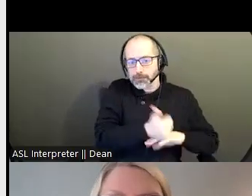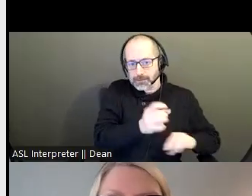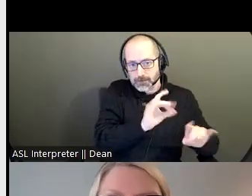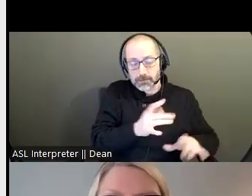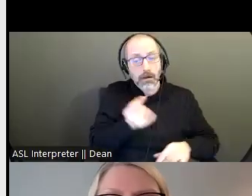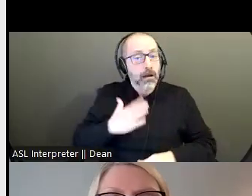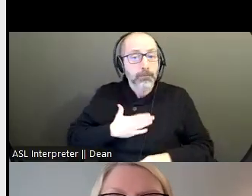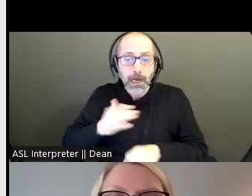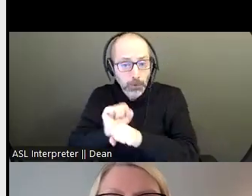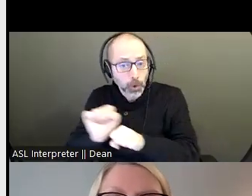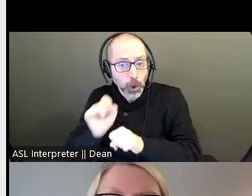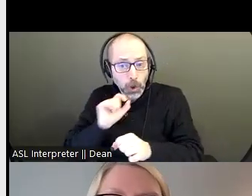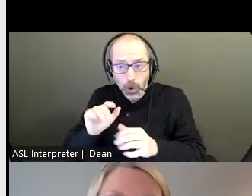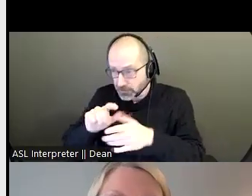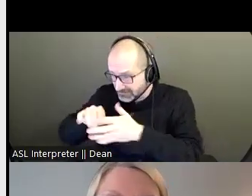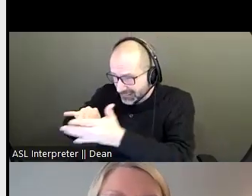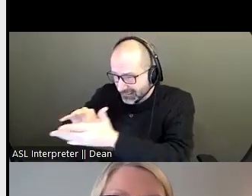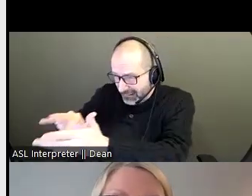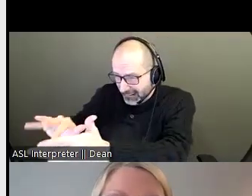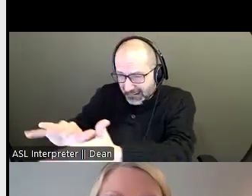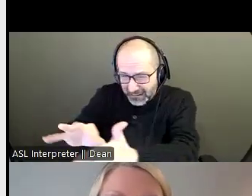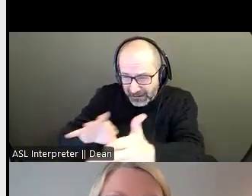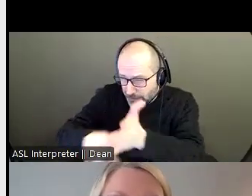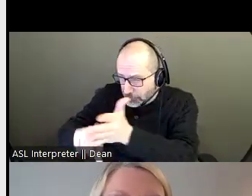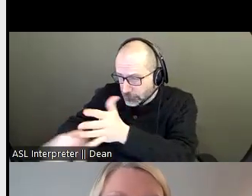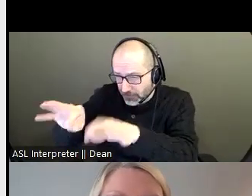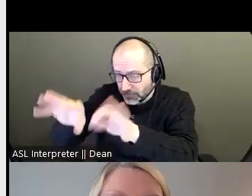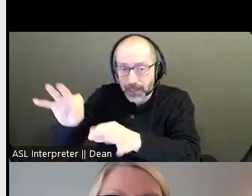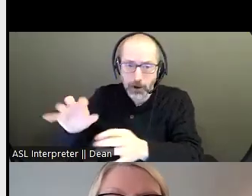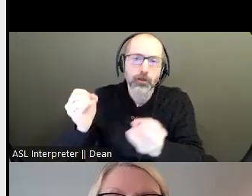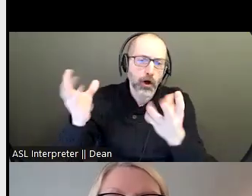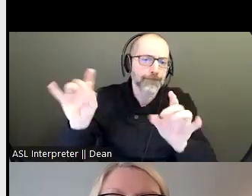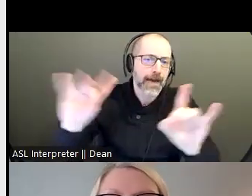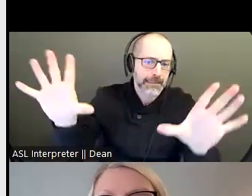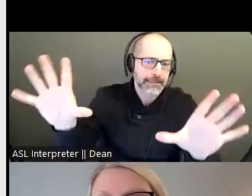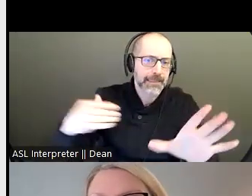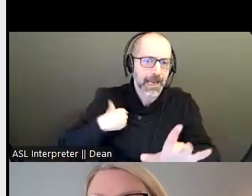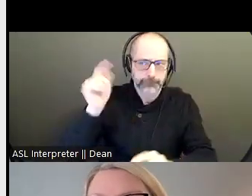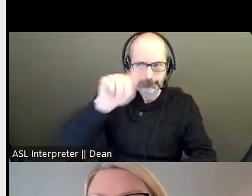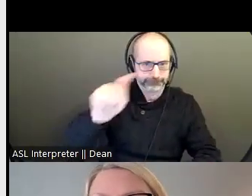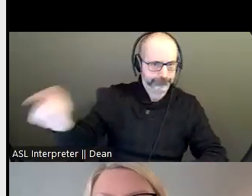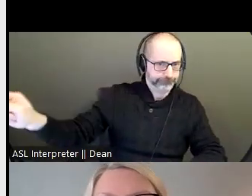mon travail touche à plusieurs formes de violence qui pourraient donc résonner.